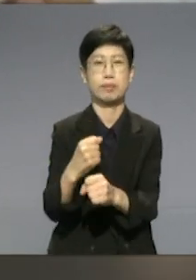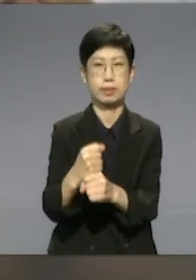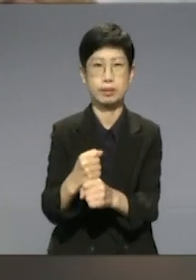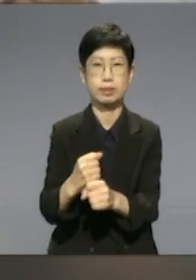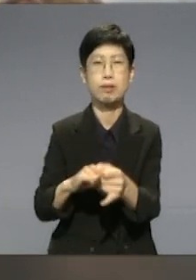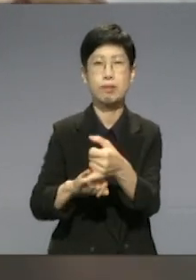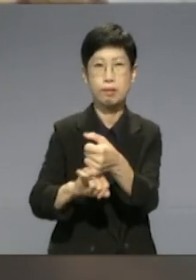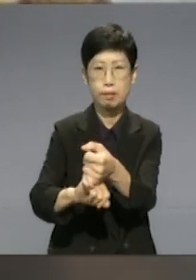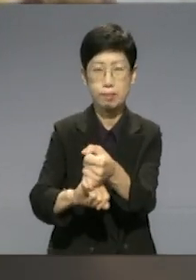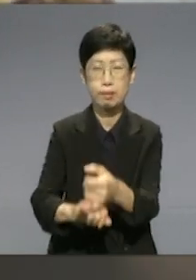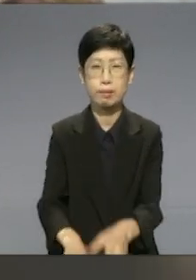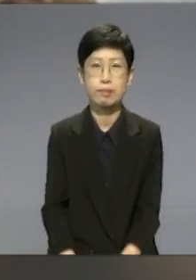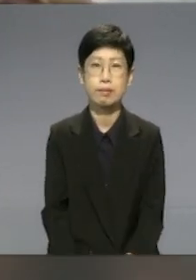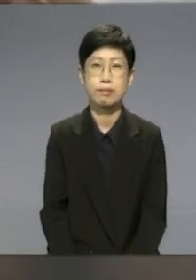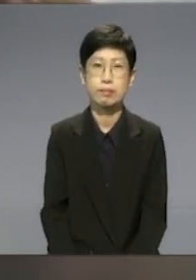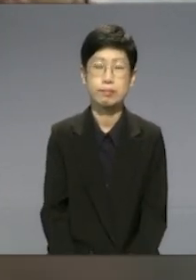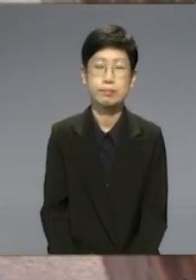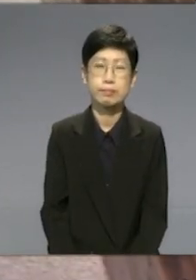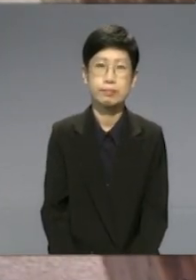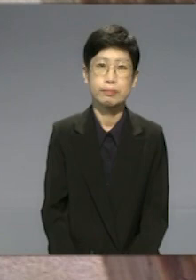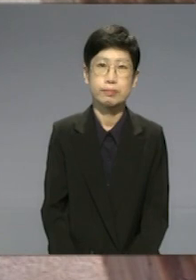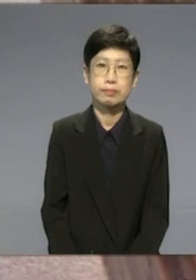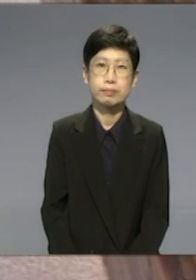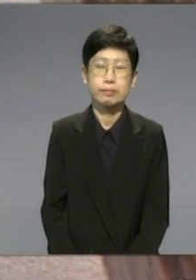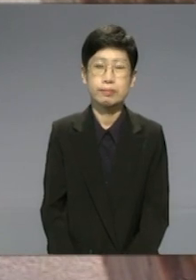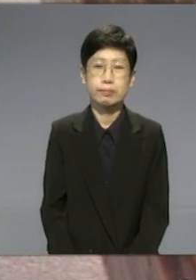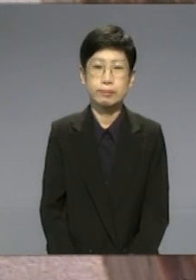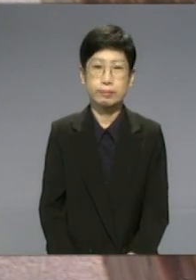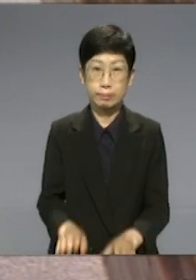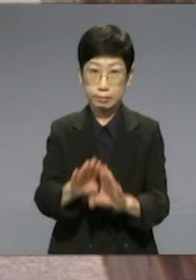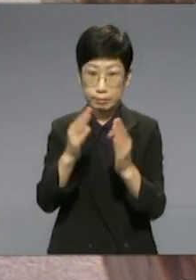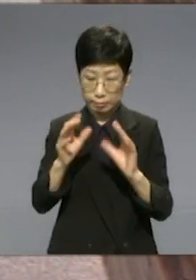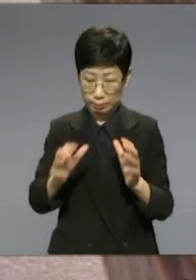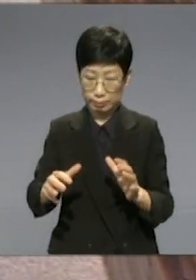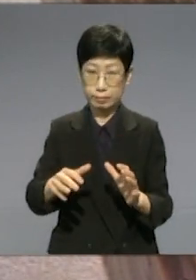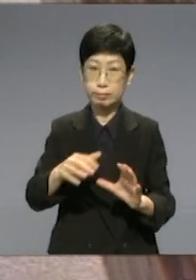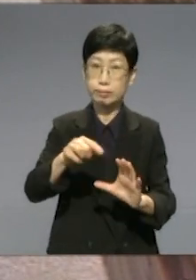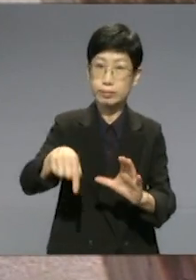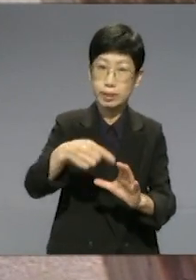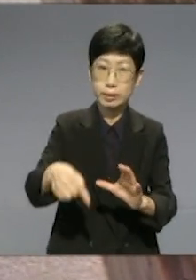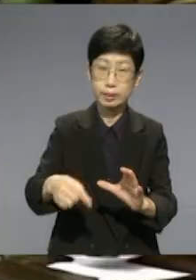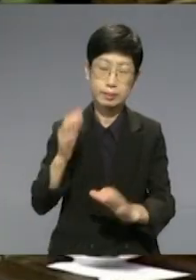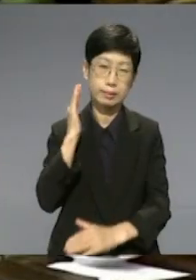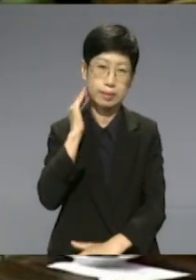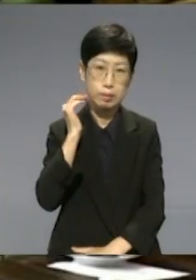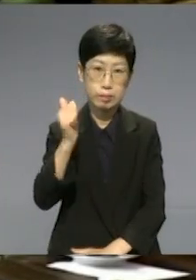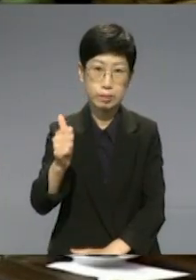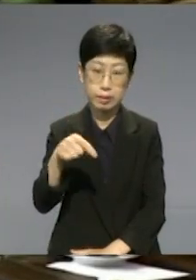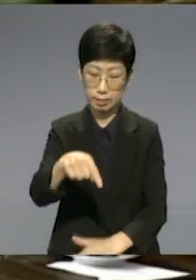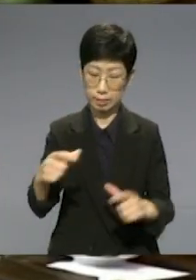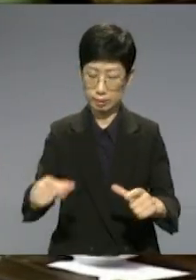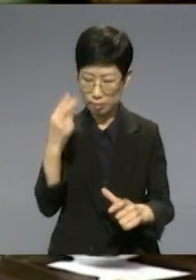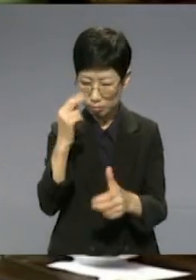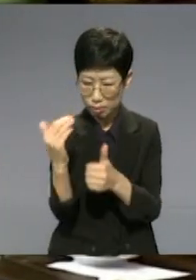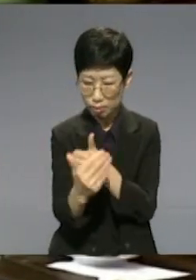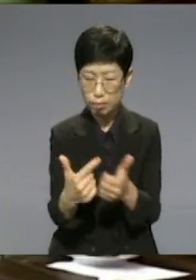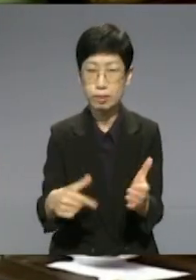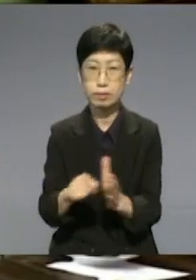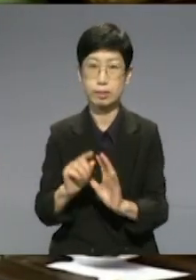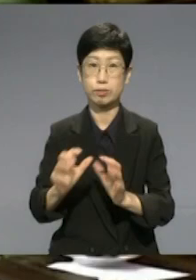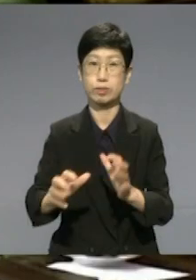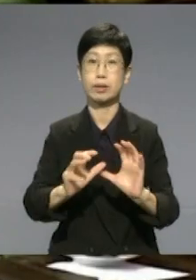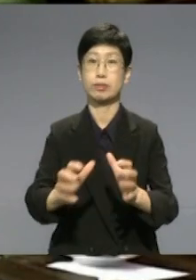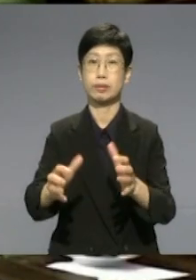sem mercúrio e florestas em pé. 개최국인 브라질 룰라 대통령은 아마존을 보호하기 위한 국가 간